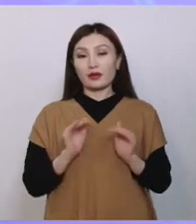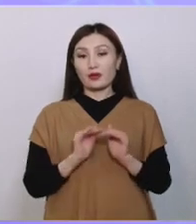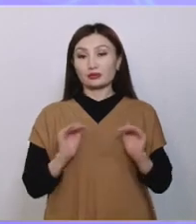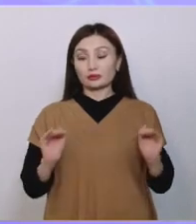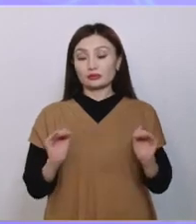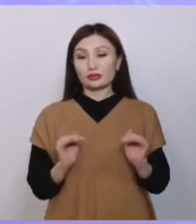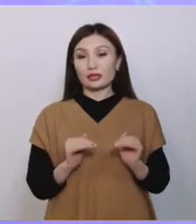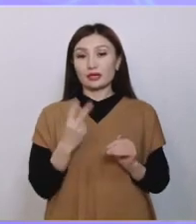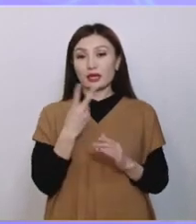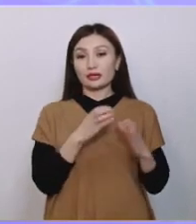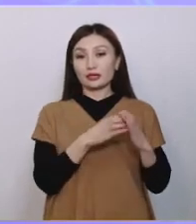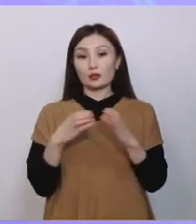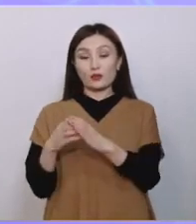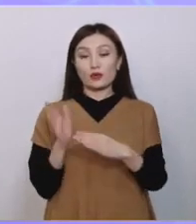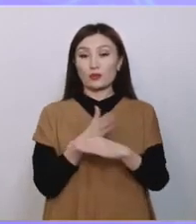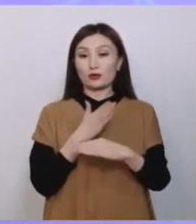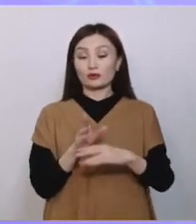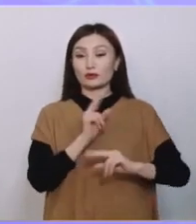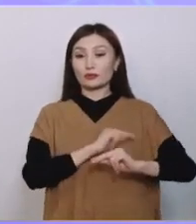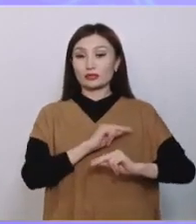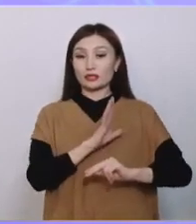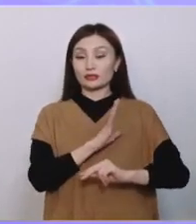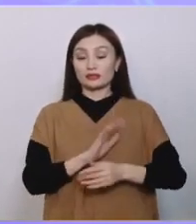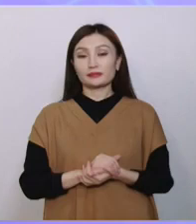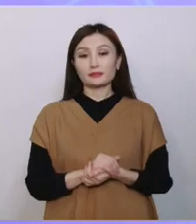Оқушылар екі топқа бөлініп іштешті.